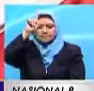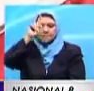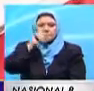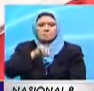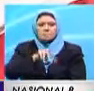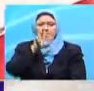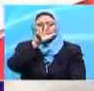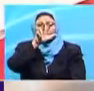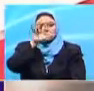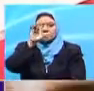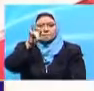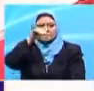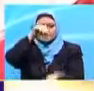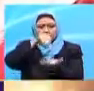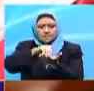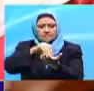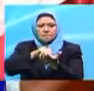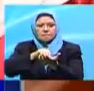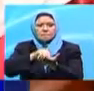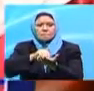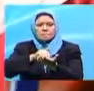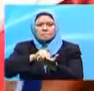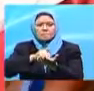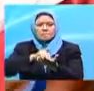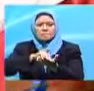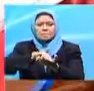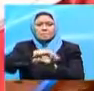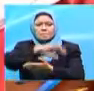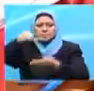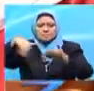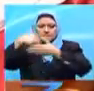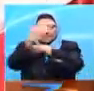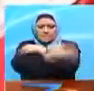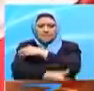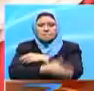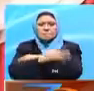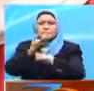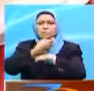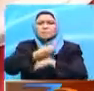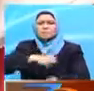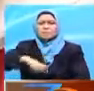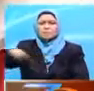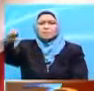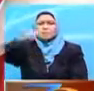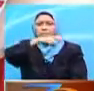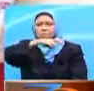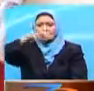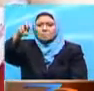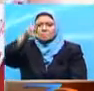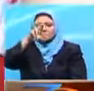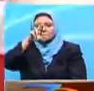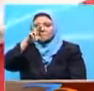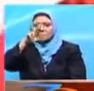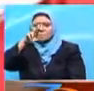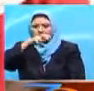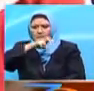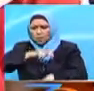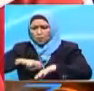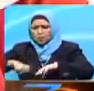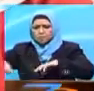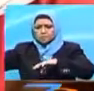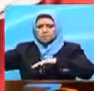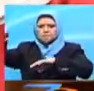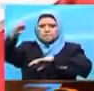sarawakhamulillah8as sel negara yang kita jelajah Ramadan 2016 yang RTM anjurkan ini rasanya kali